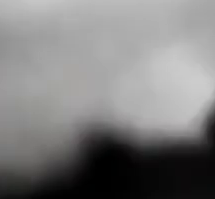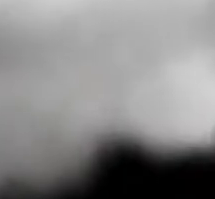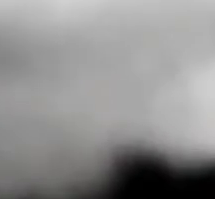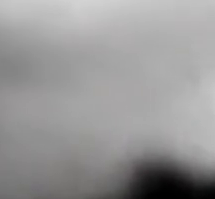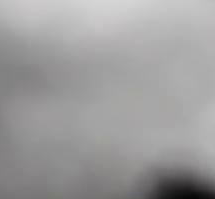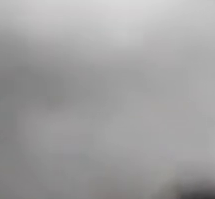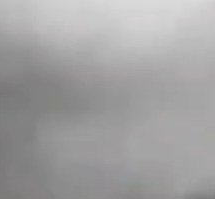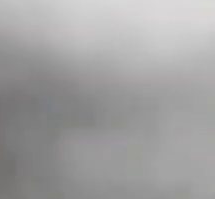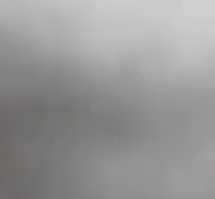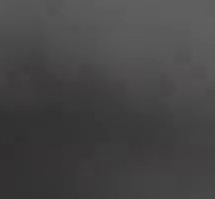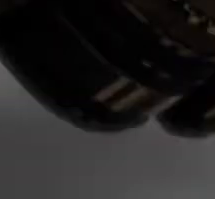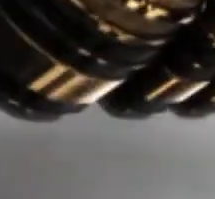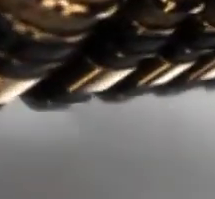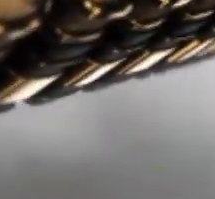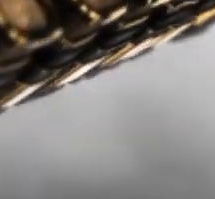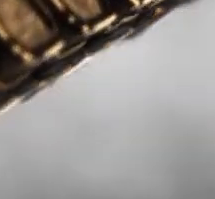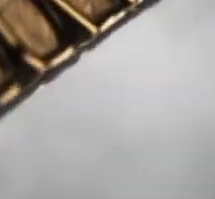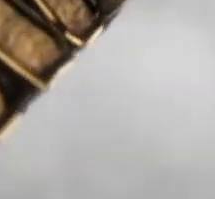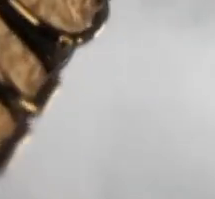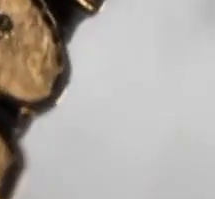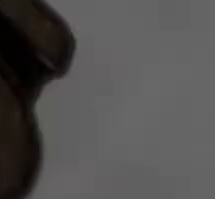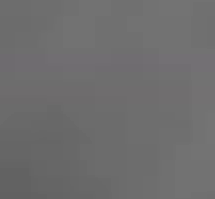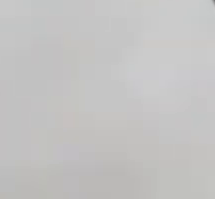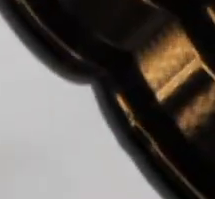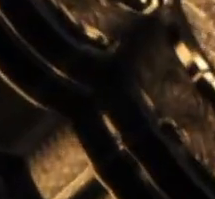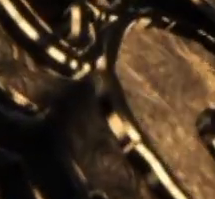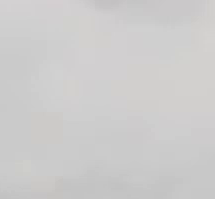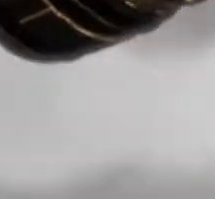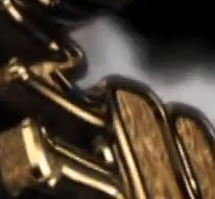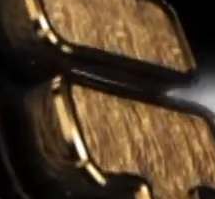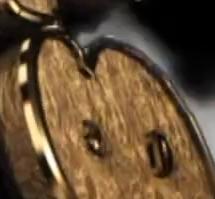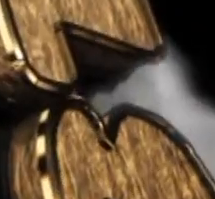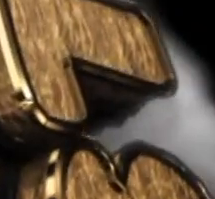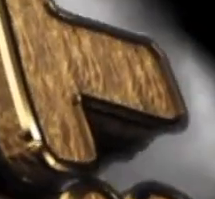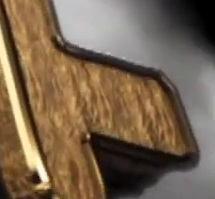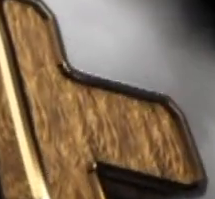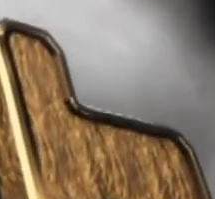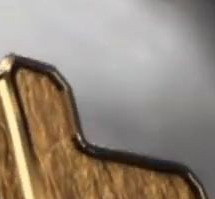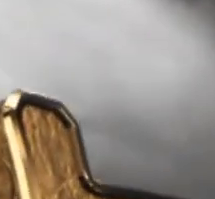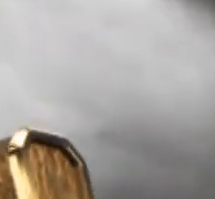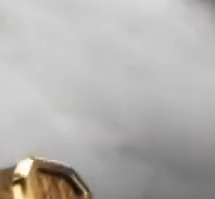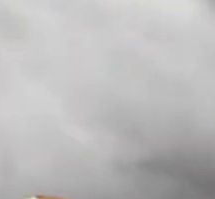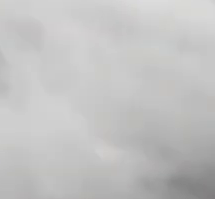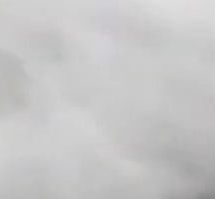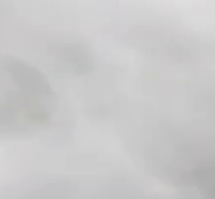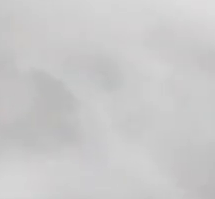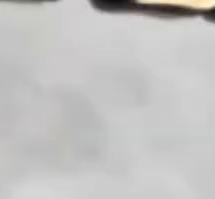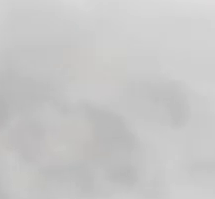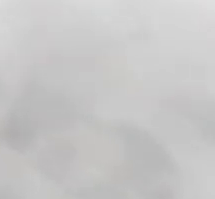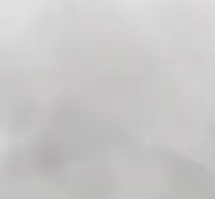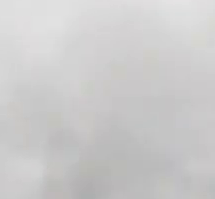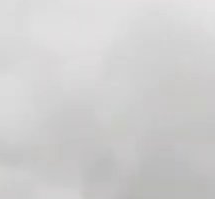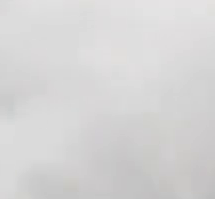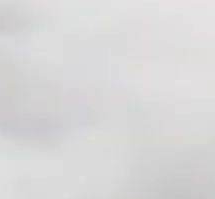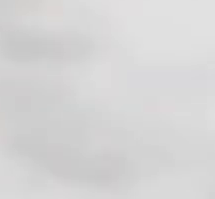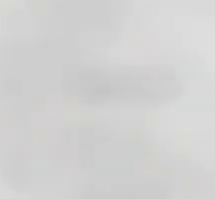andibata ndimwino dombo ndiwike ndimwimu